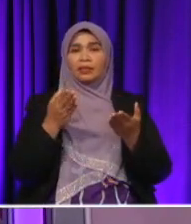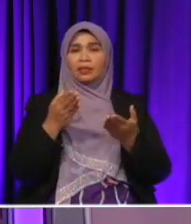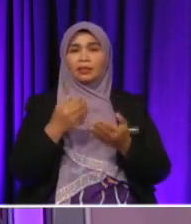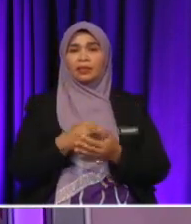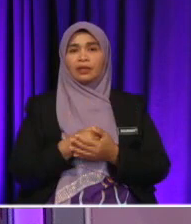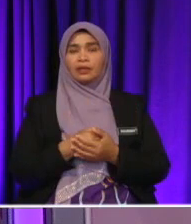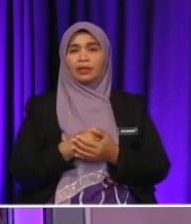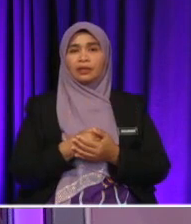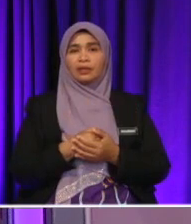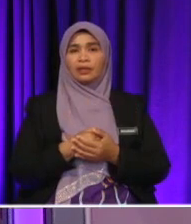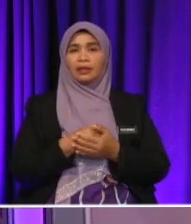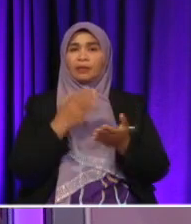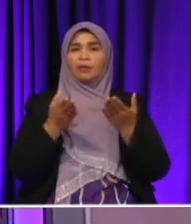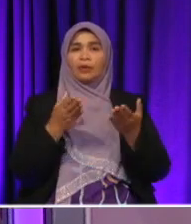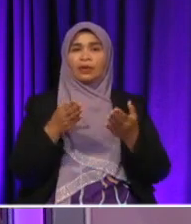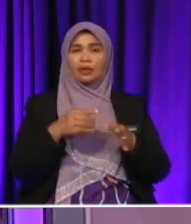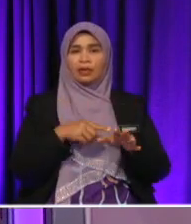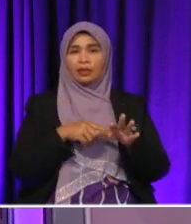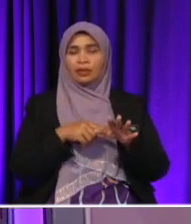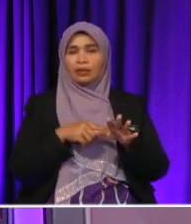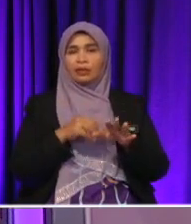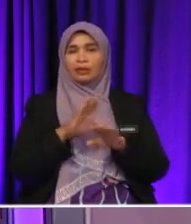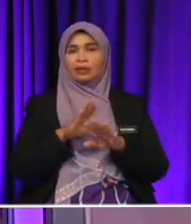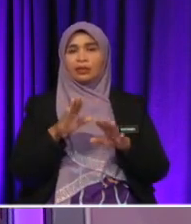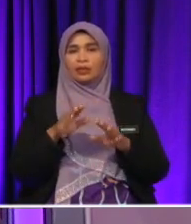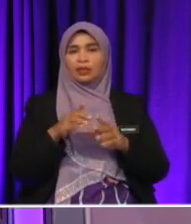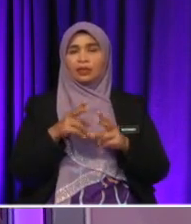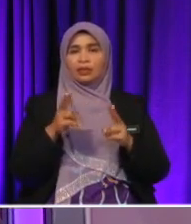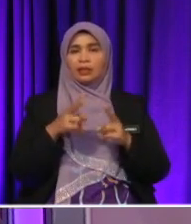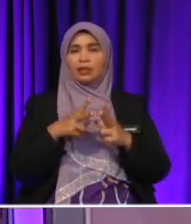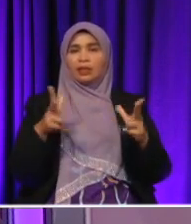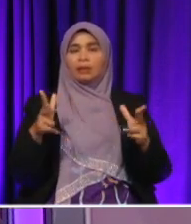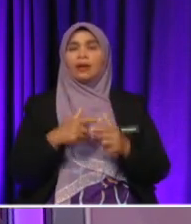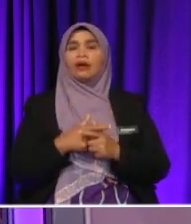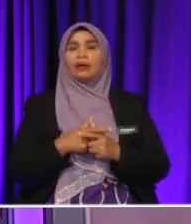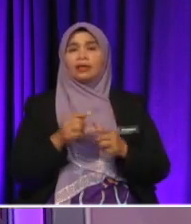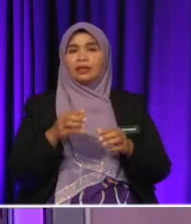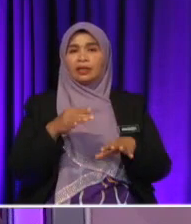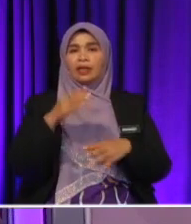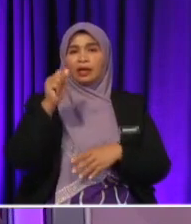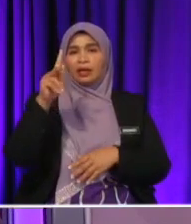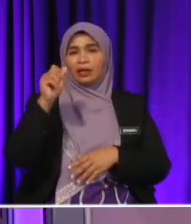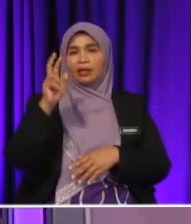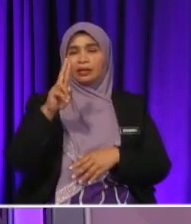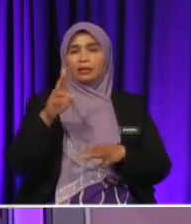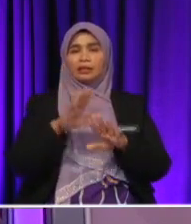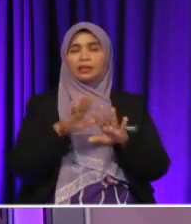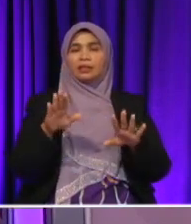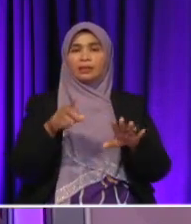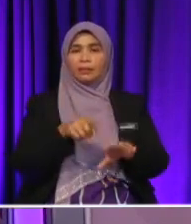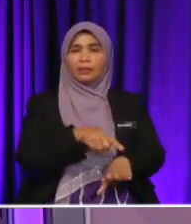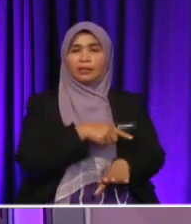punya apa itu namanya daun dia tidak terlalu lebar akar tidak perlu Terlalu panjang sebab dia ada segalanya